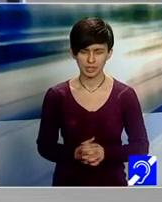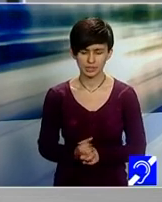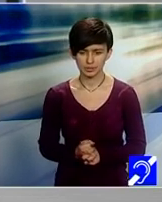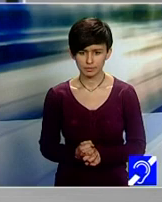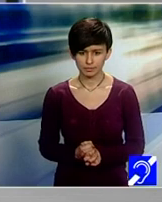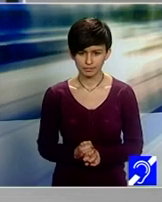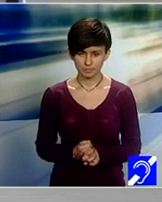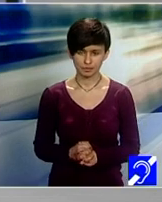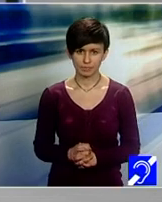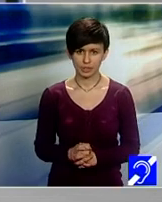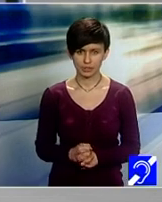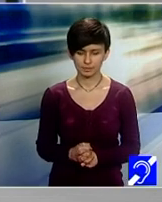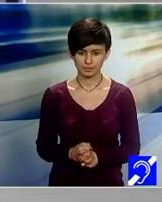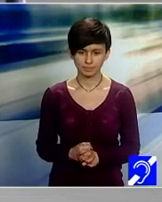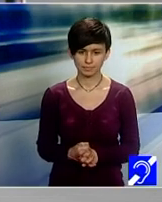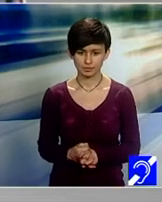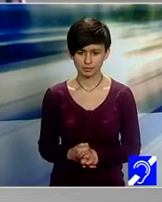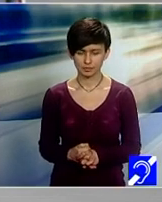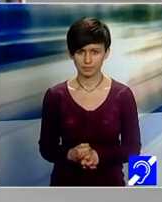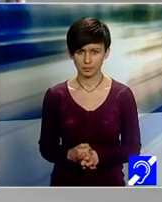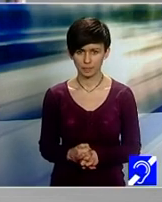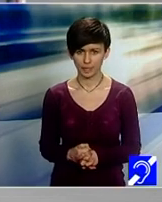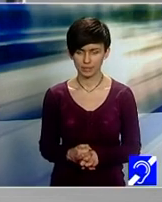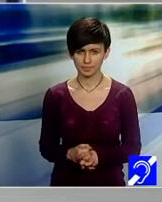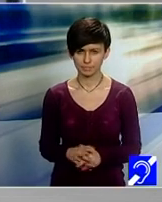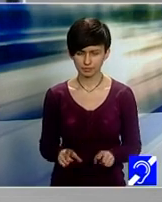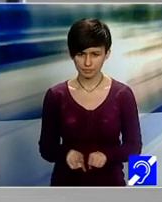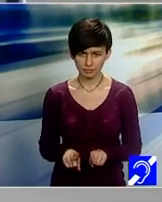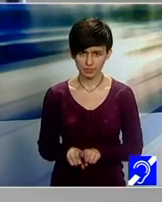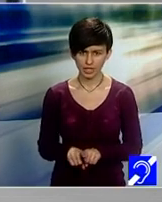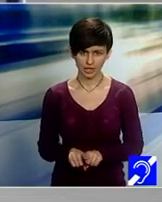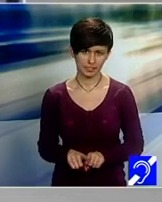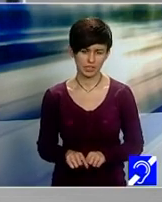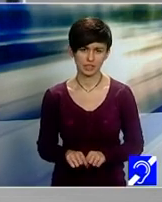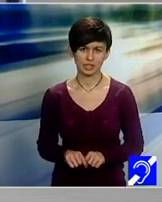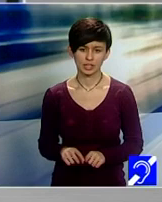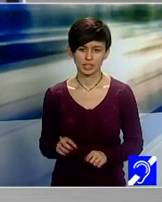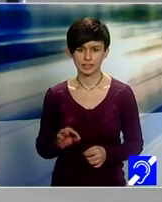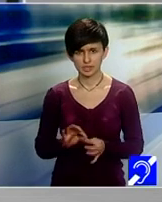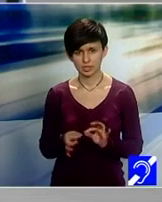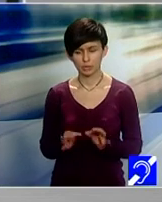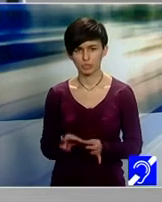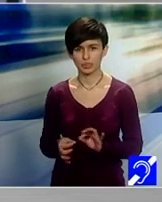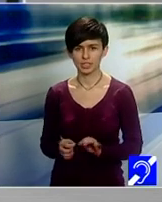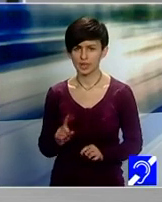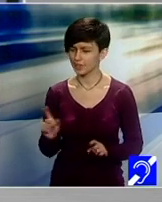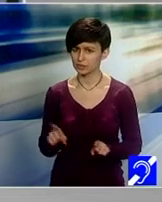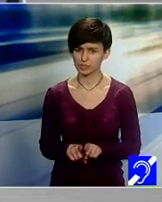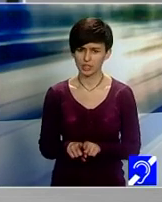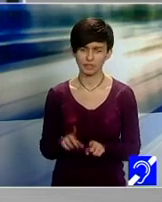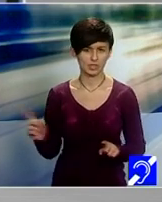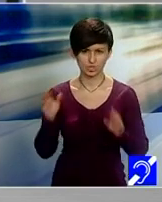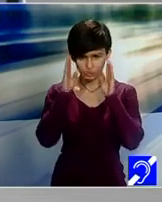transpune în 7 pagini. De asemenea, există niște neconcordanțe terminologice. La fel, nu se